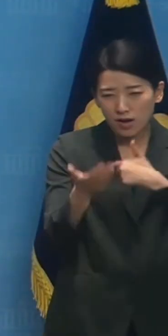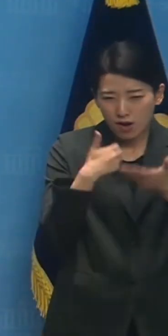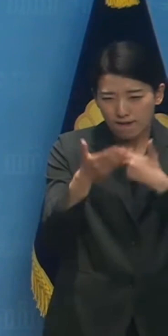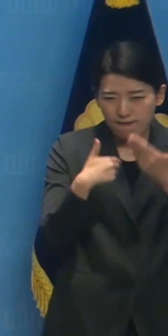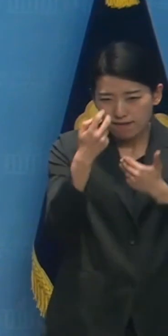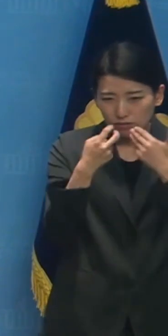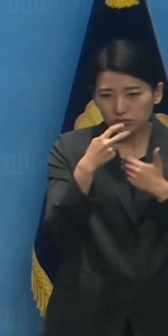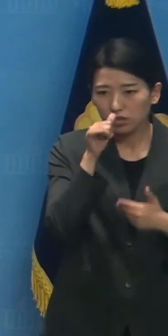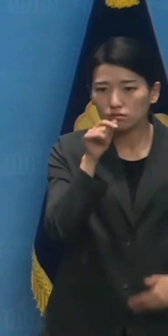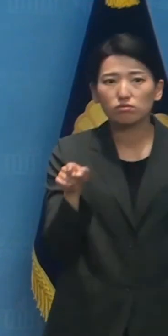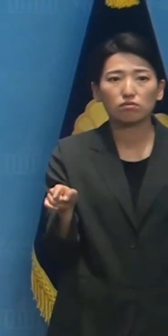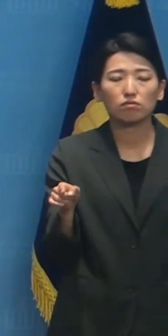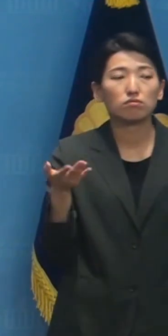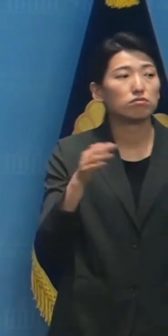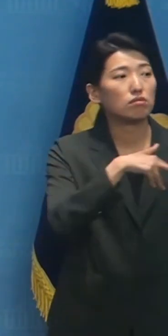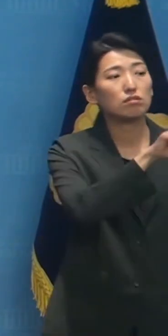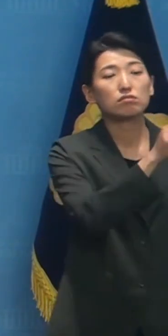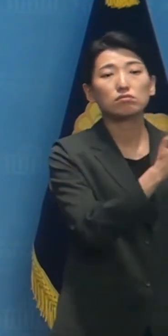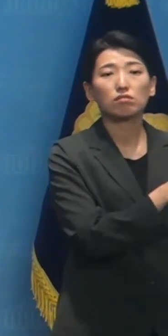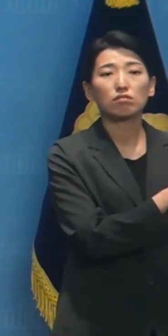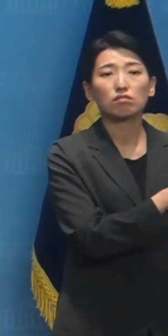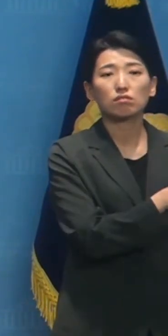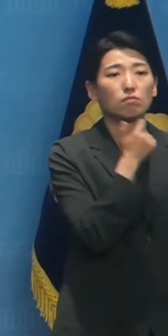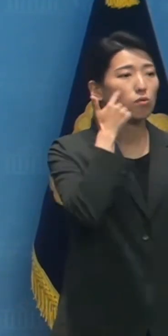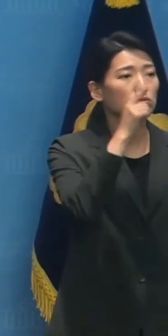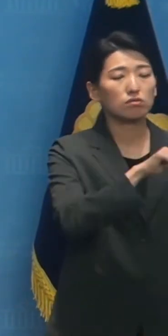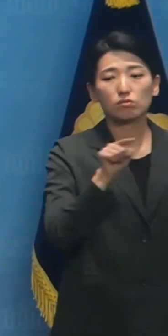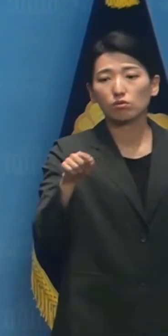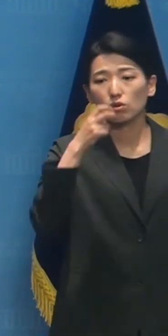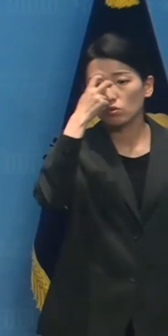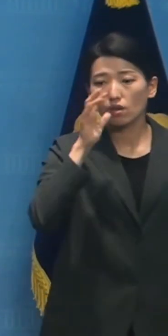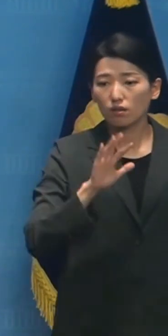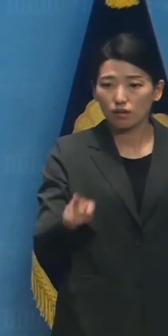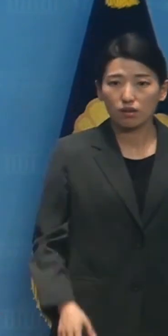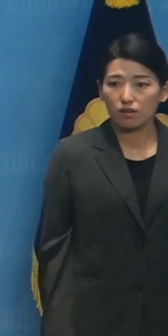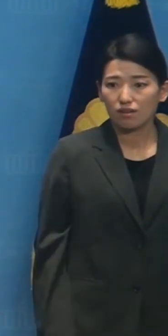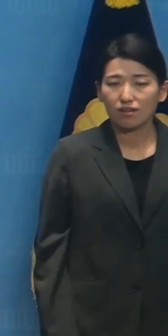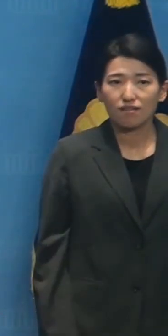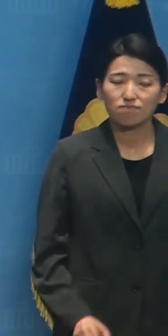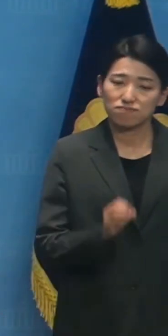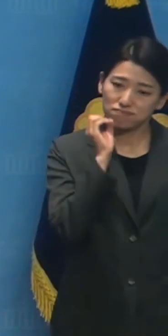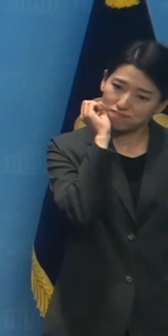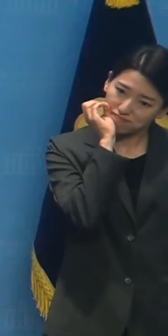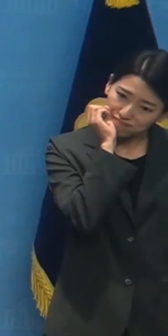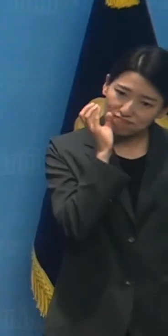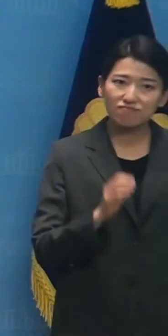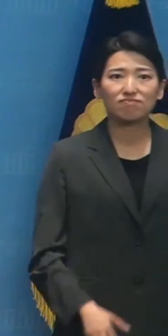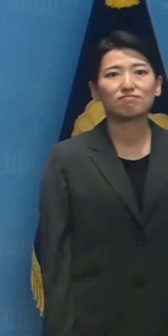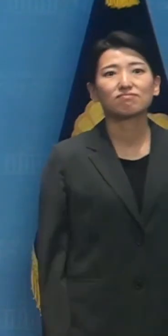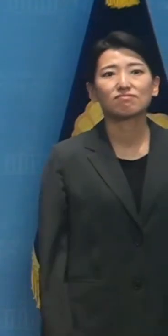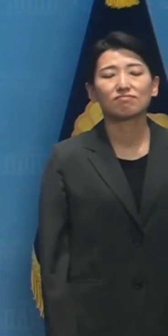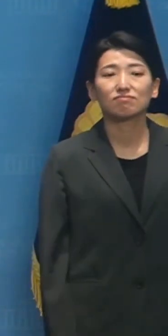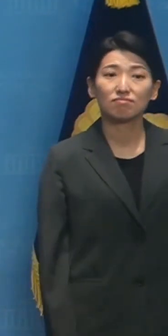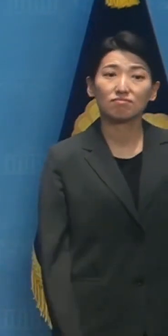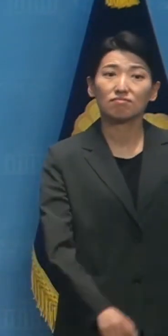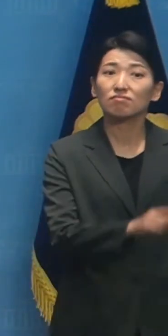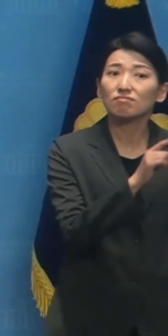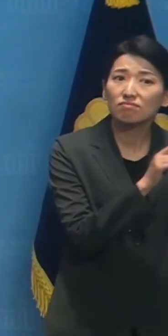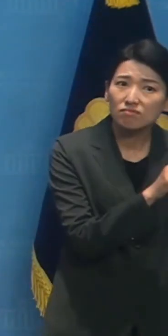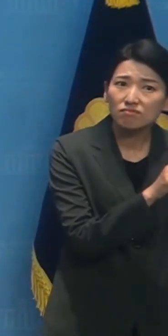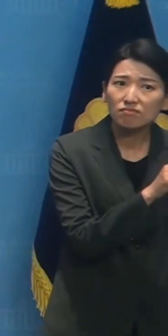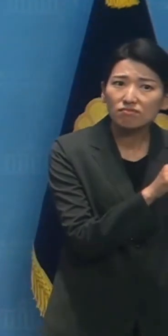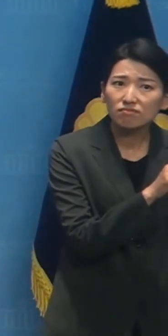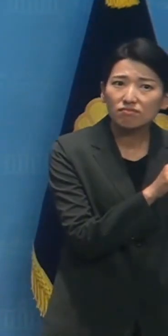내란 선전 선동 혐의에 대해서는 아무런 조치를 하지 않은 것입니까? 정광훈 스스로 탄핵 반대 집회 참가자에